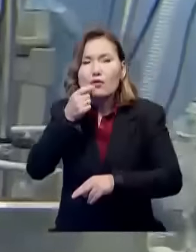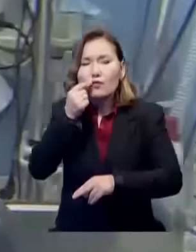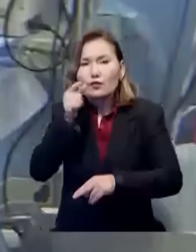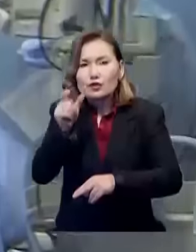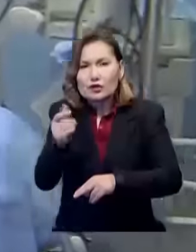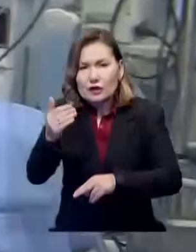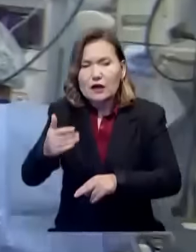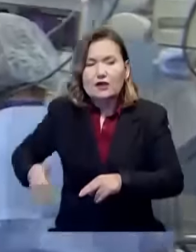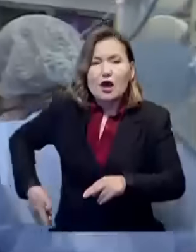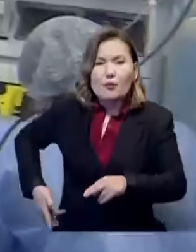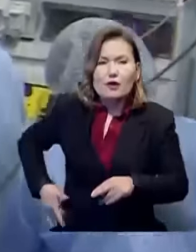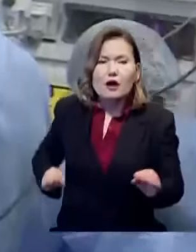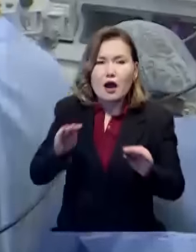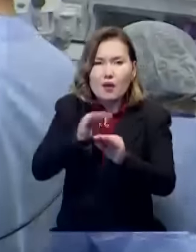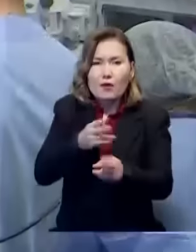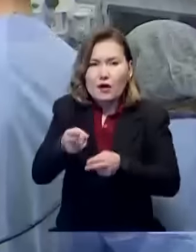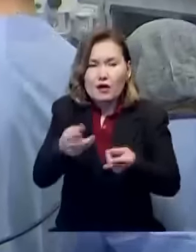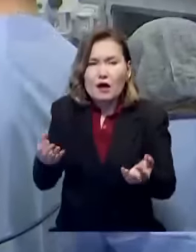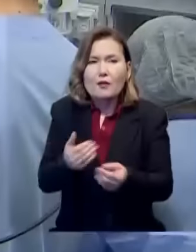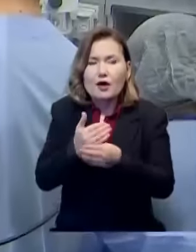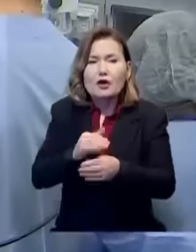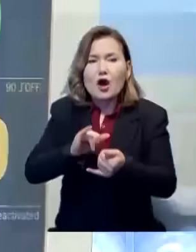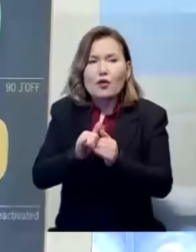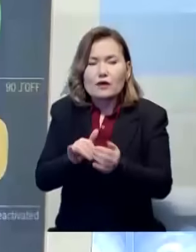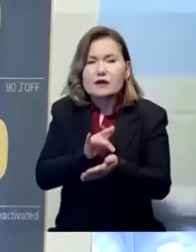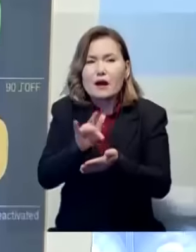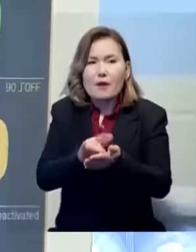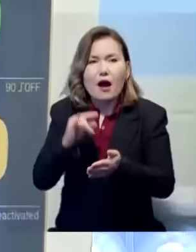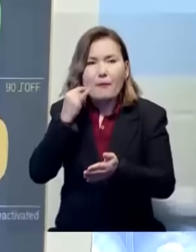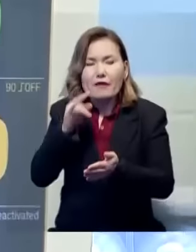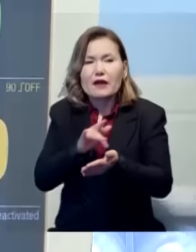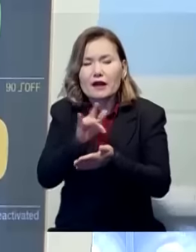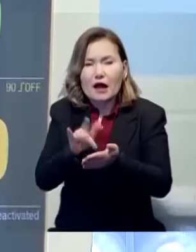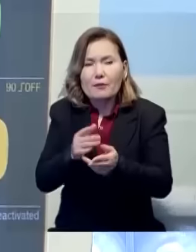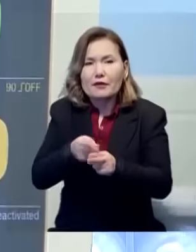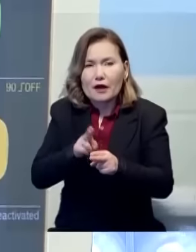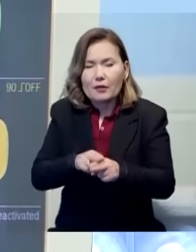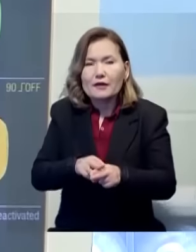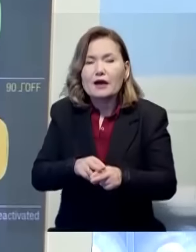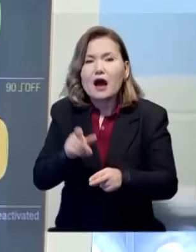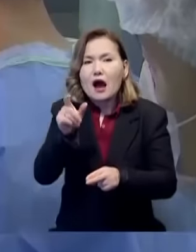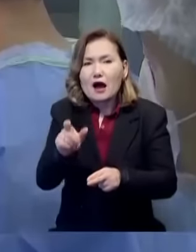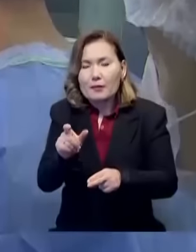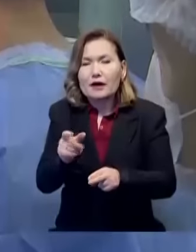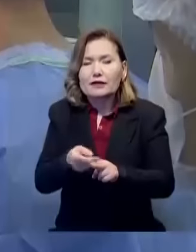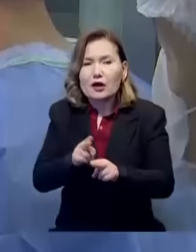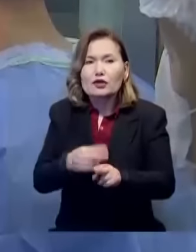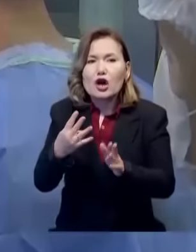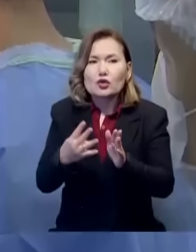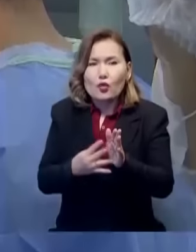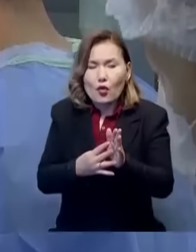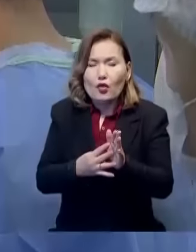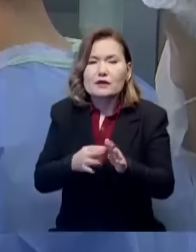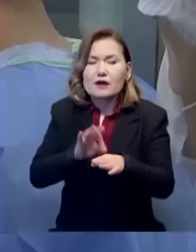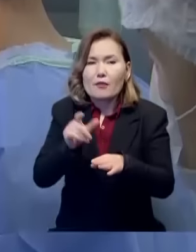сақтау министрлігінің мәліметіне сүйенсек, өскемендік және павлодарлық екі донордың ізгі ниетінің арқасында 9 науқас көптен